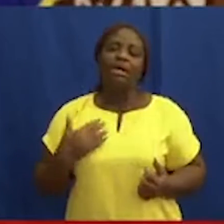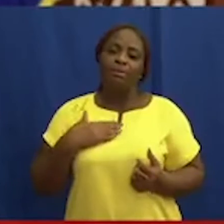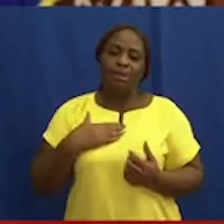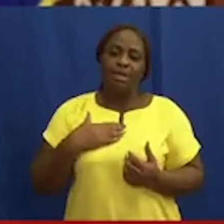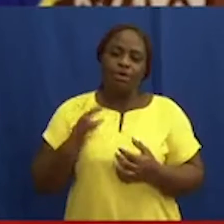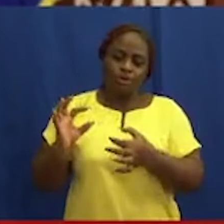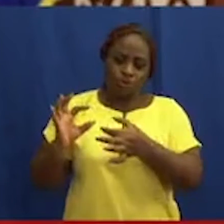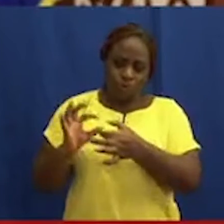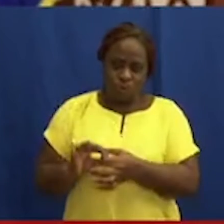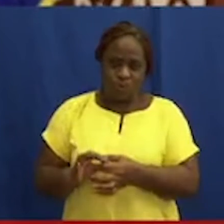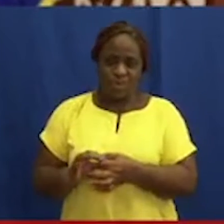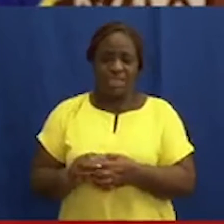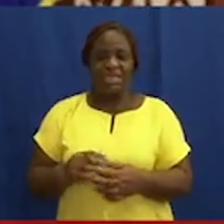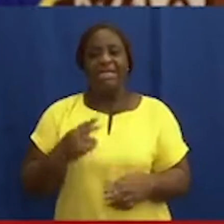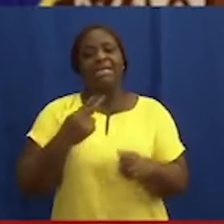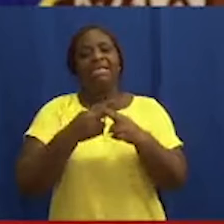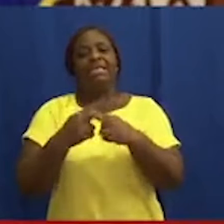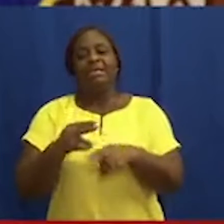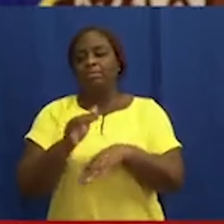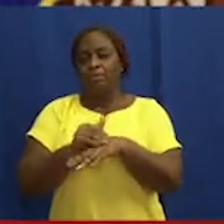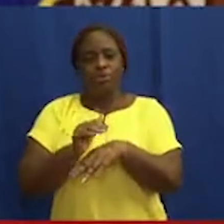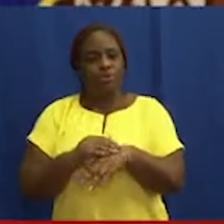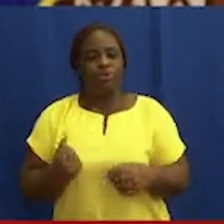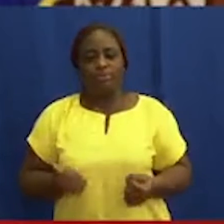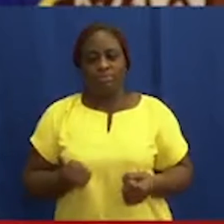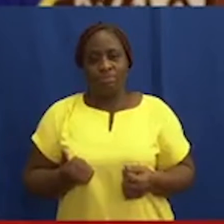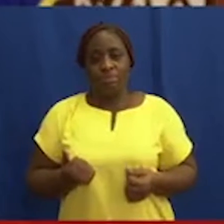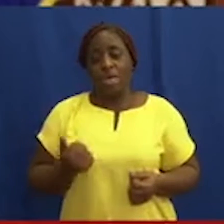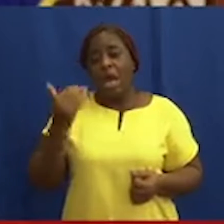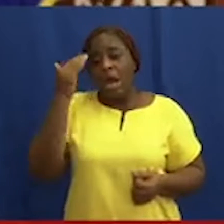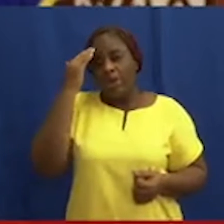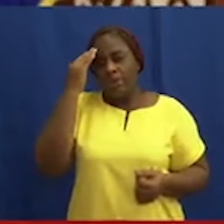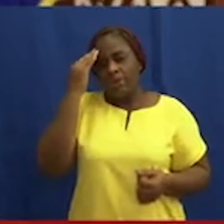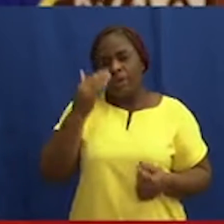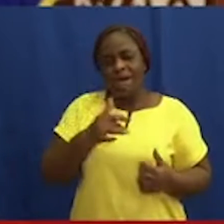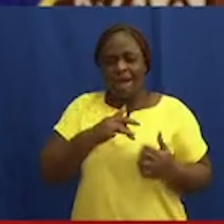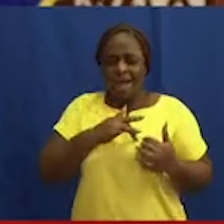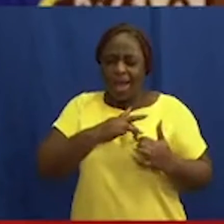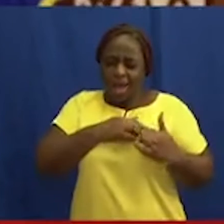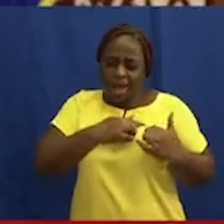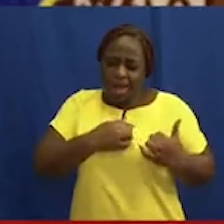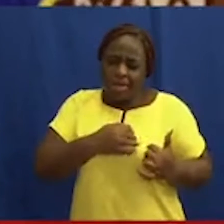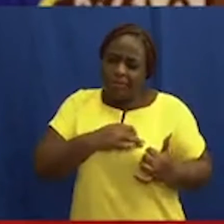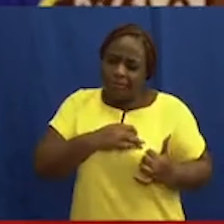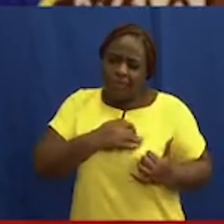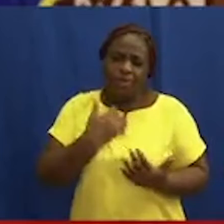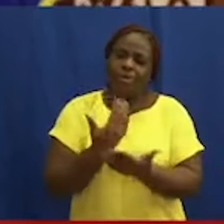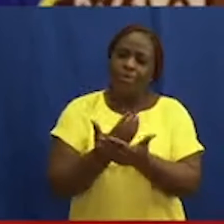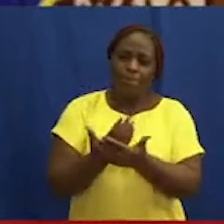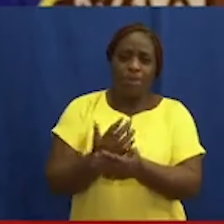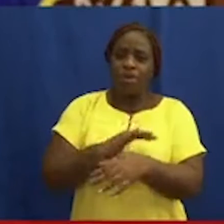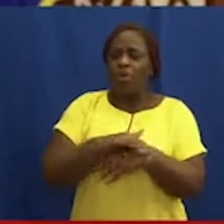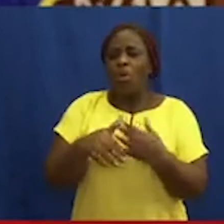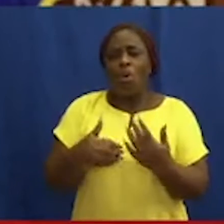hakan ya sa muna maida hankali wajen ganin cewa basussukan mu mun tsaya na yadda zamu iya mu